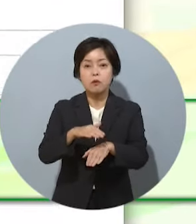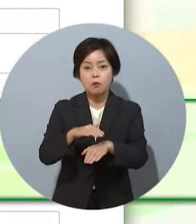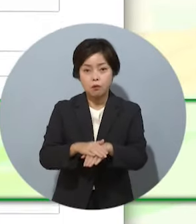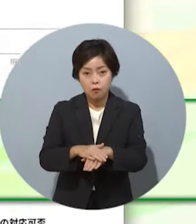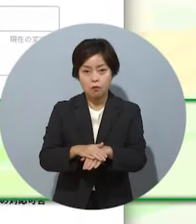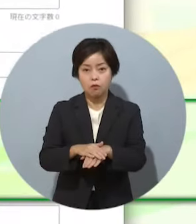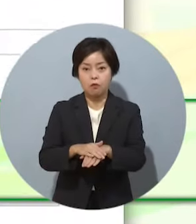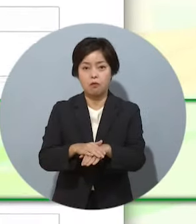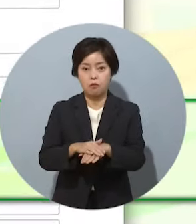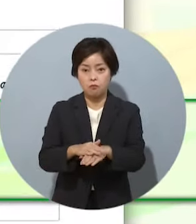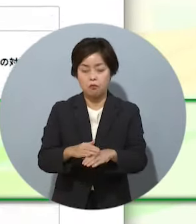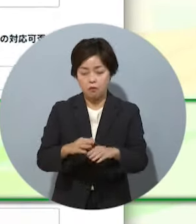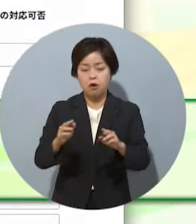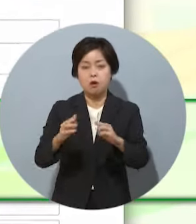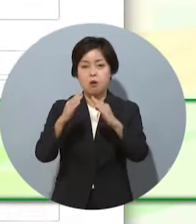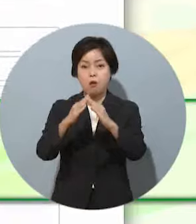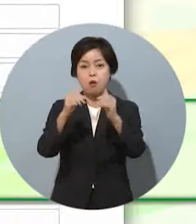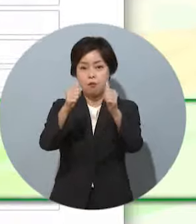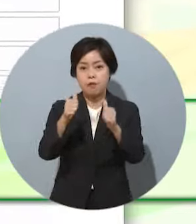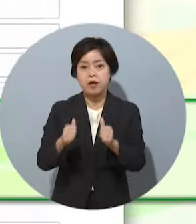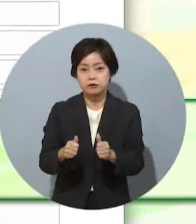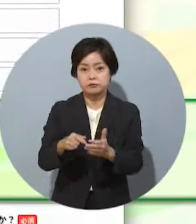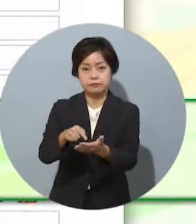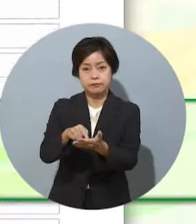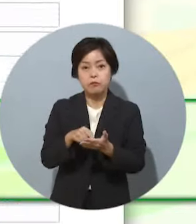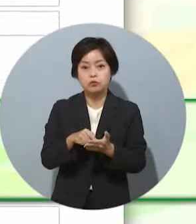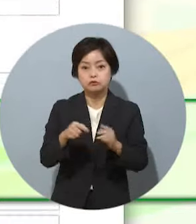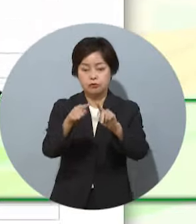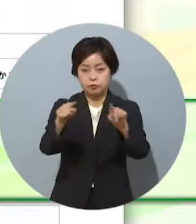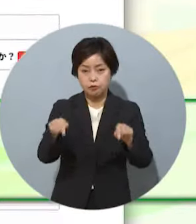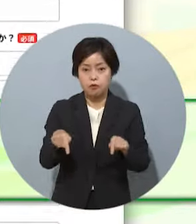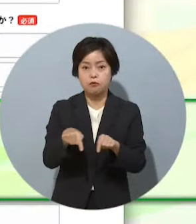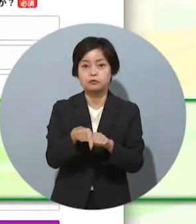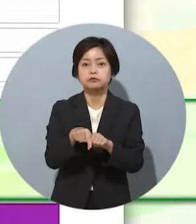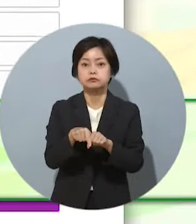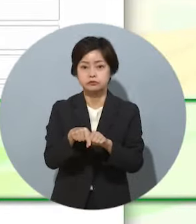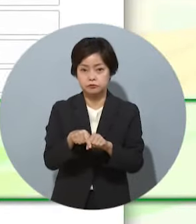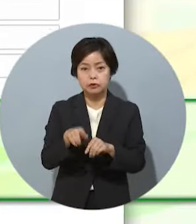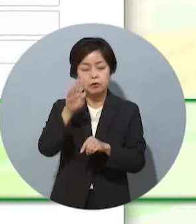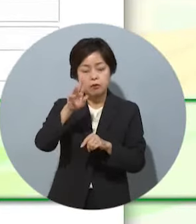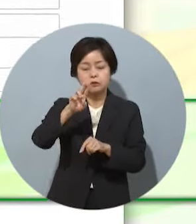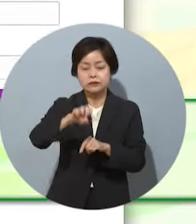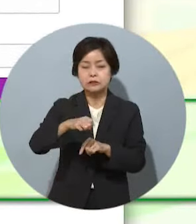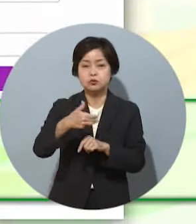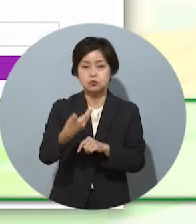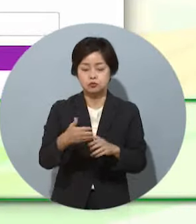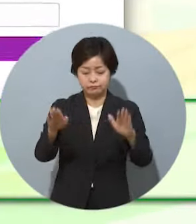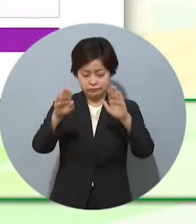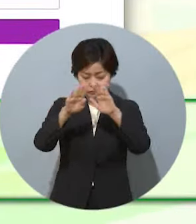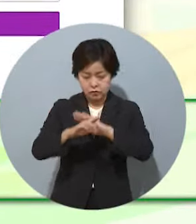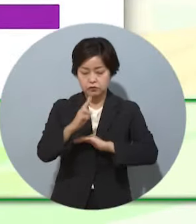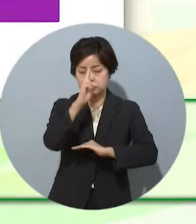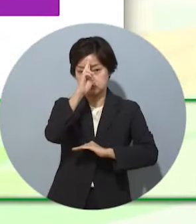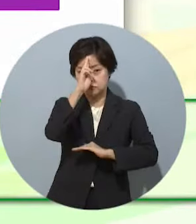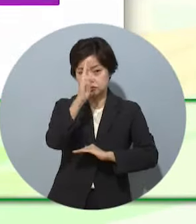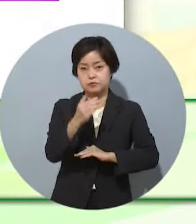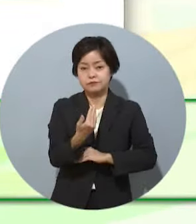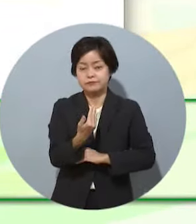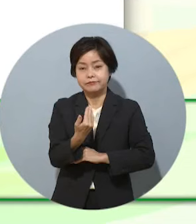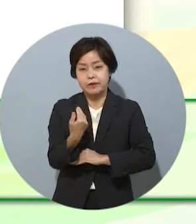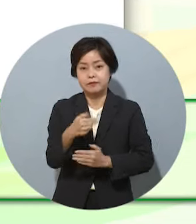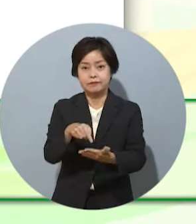フォームから、今月29日日曜日の午後11時59分までにお申し込みください